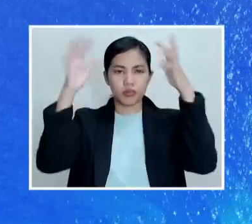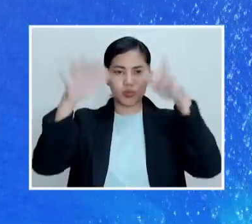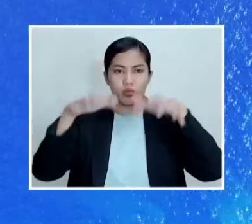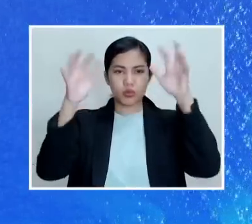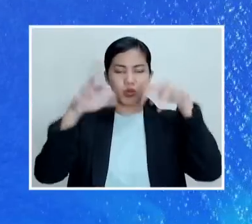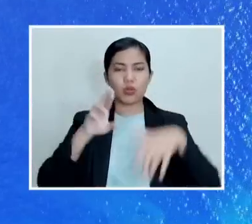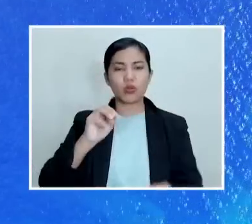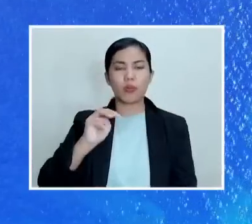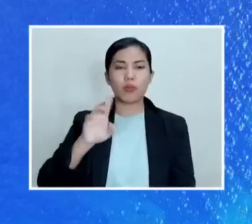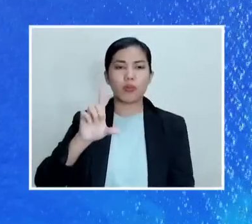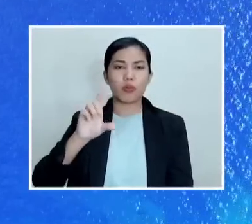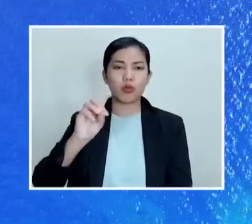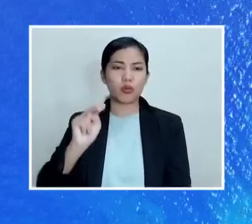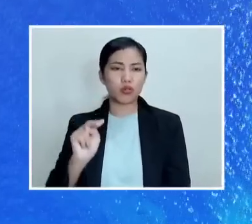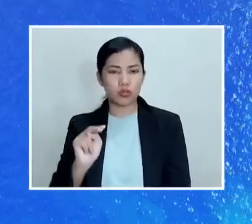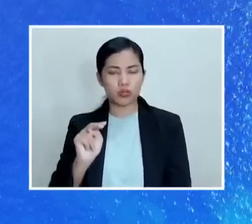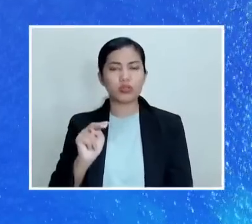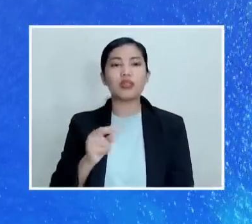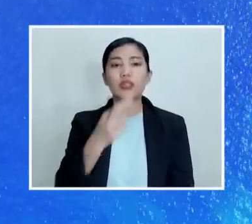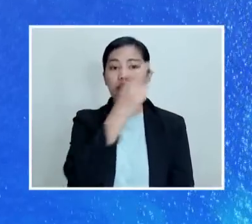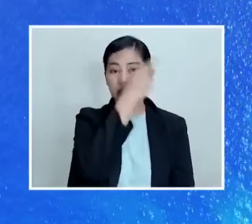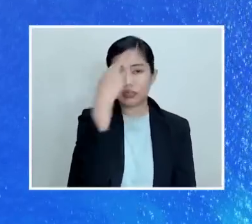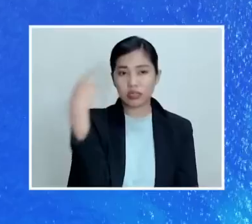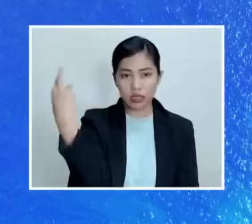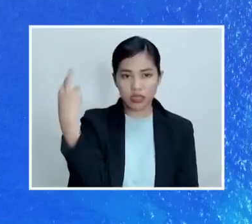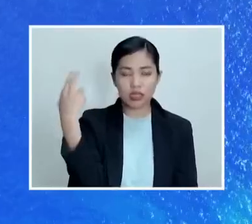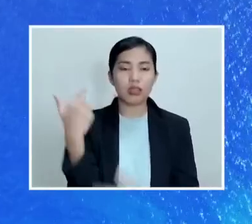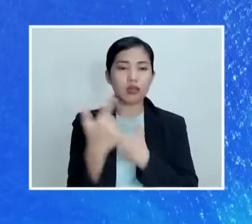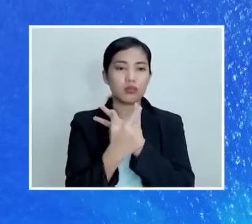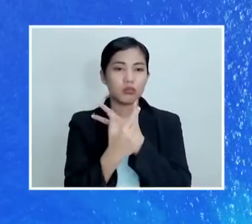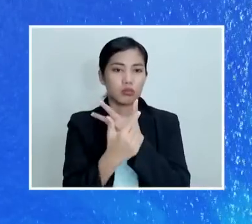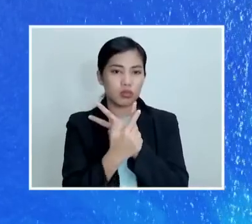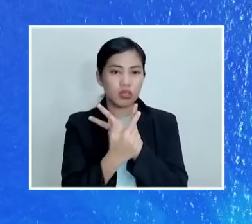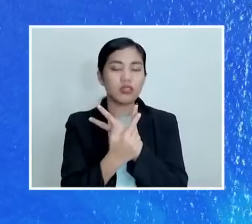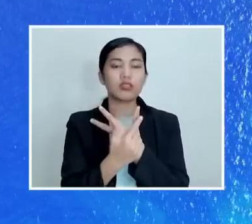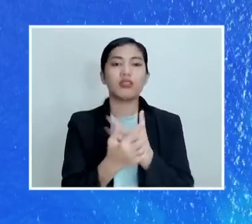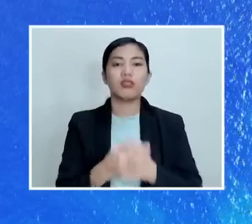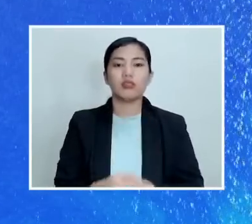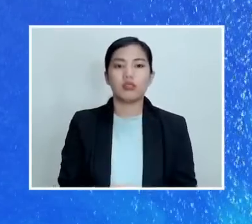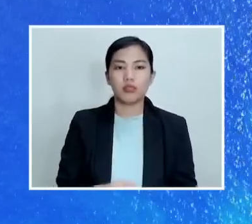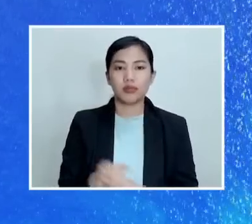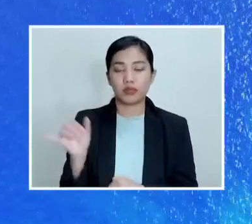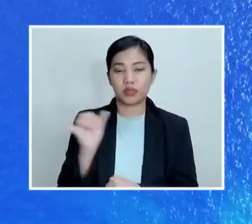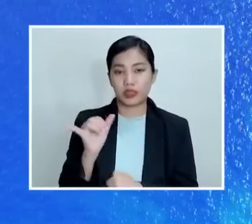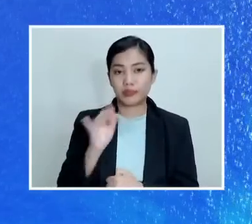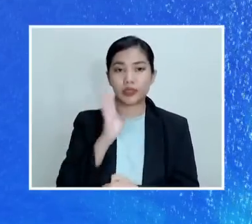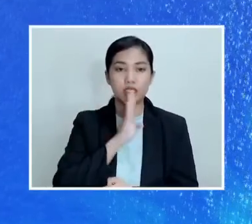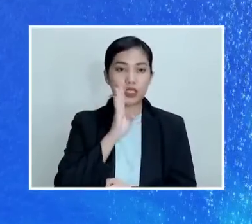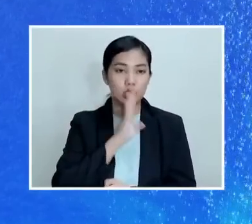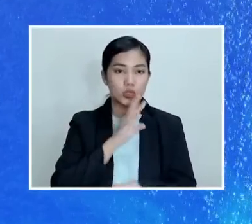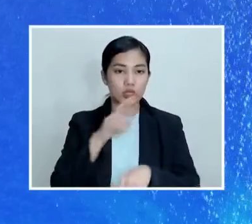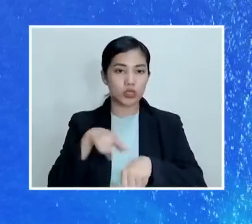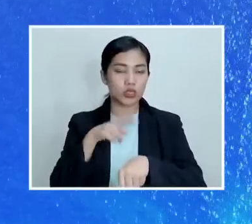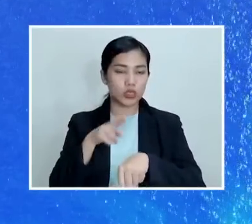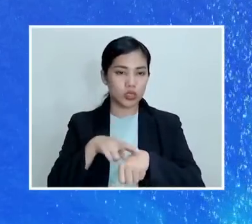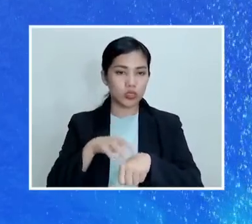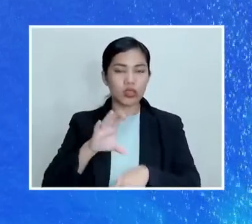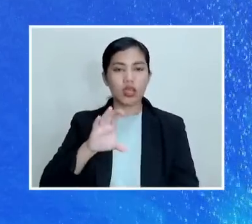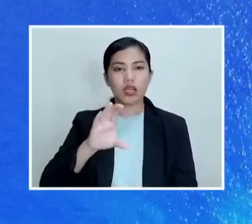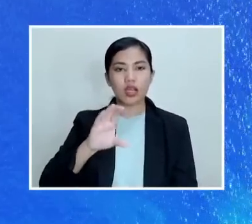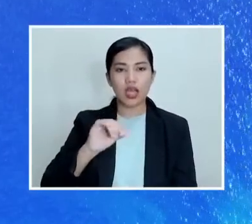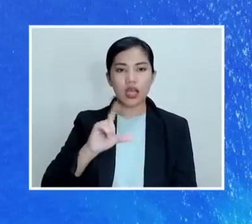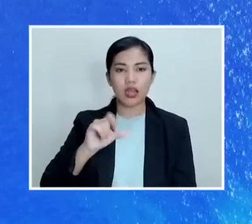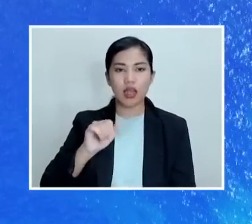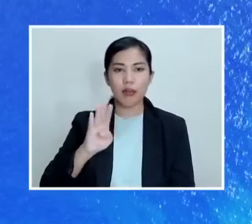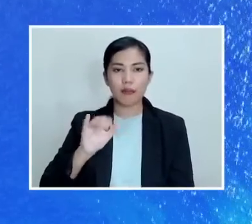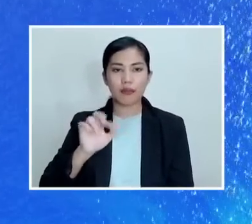Rizal at Laguna. Meron na rin mga pag-ulan bantang tanghali sa buong Bicol Region, ibang bahagi pa ng Calabarzon at maging sa Aurora.